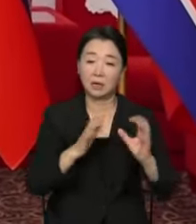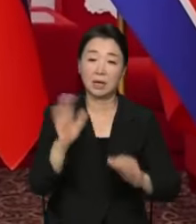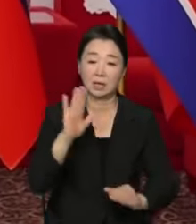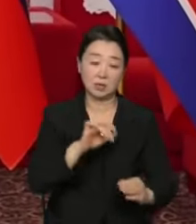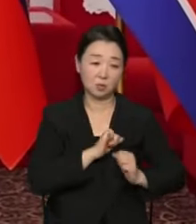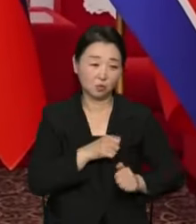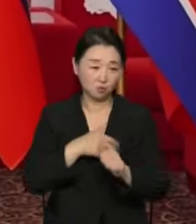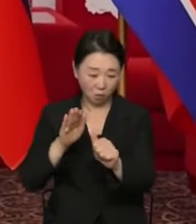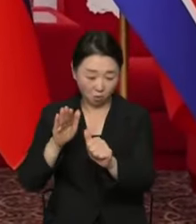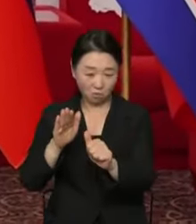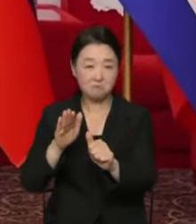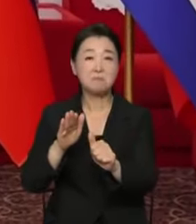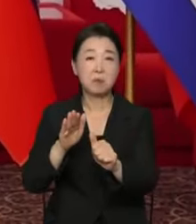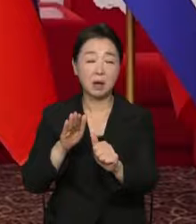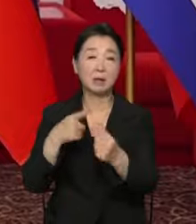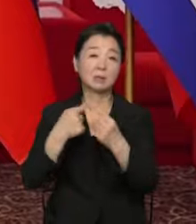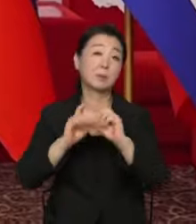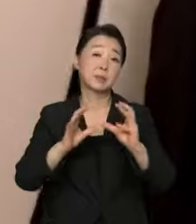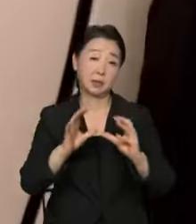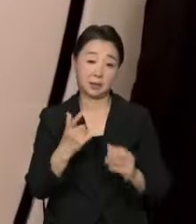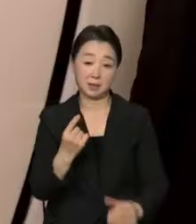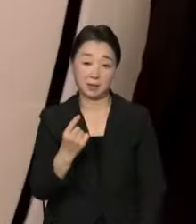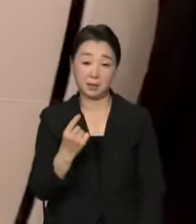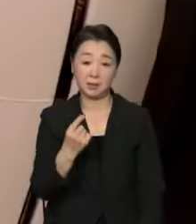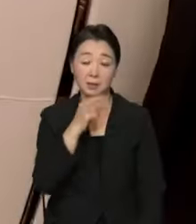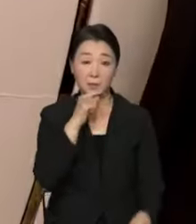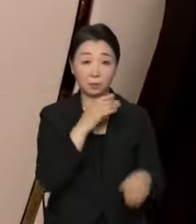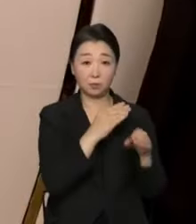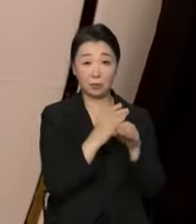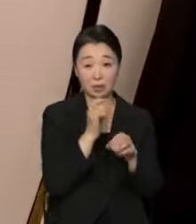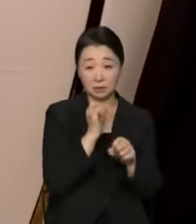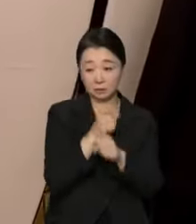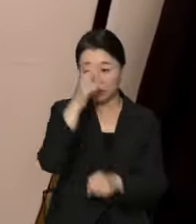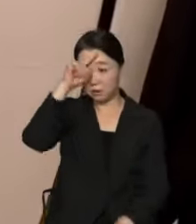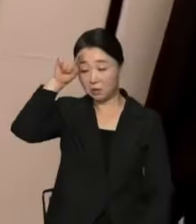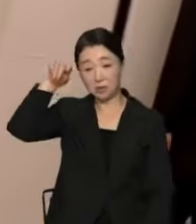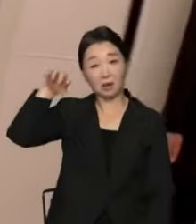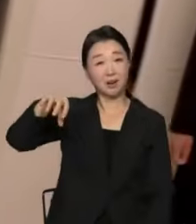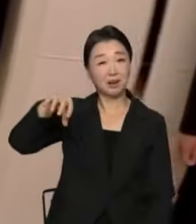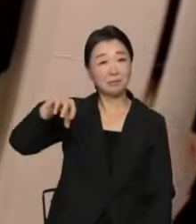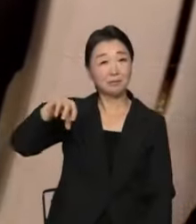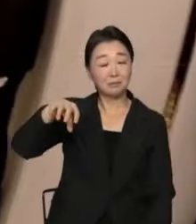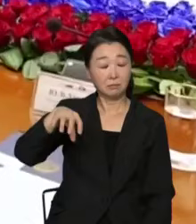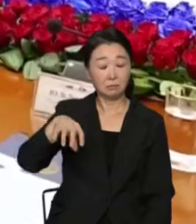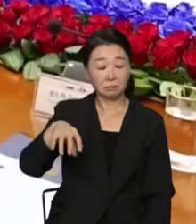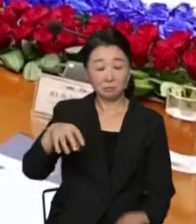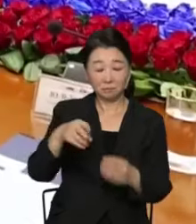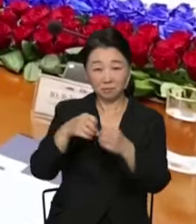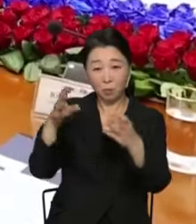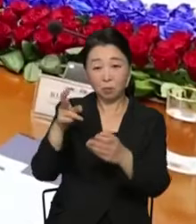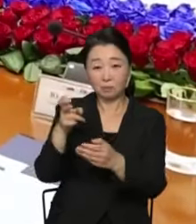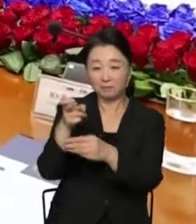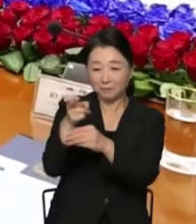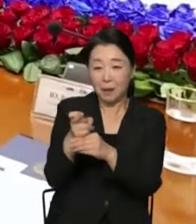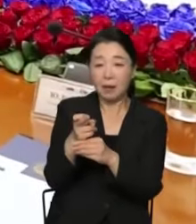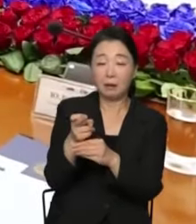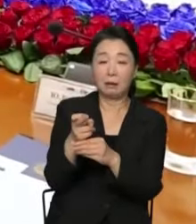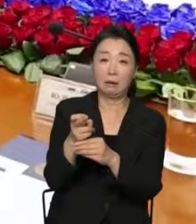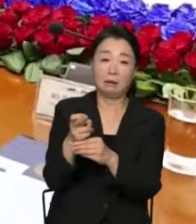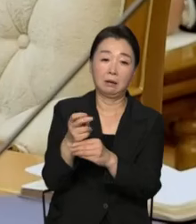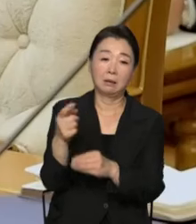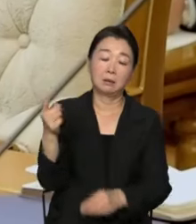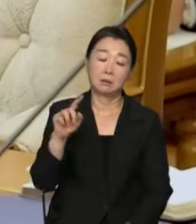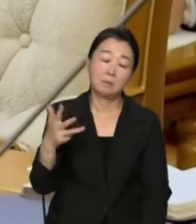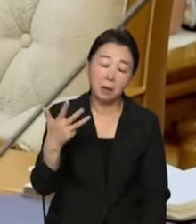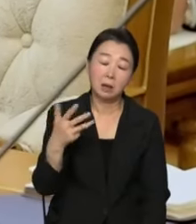파병한 첫 번째 국가가 됩니다. 북한은 이미 러시아에 최대 포탄 180만 발과 탄도미사일 수백 발을